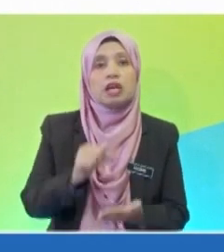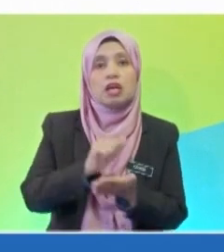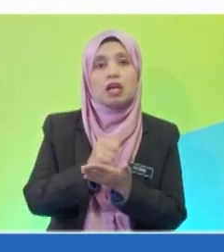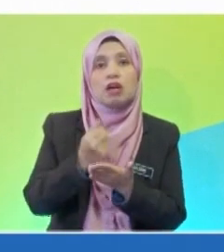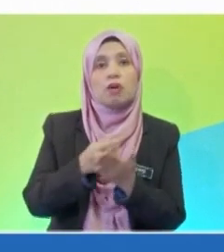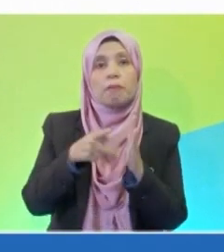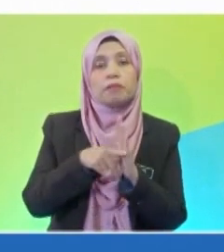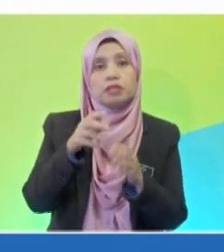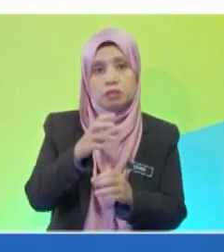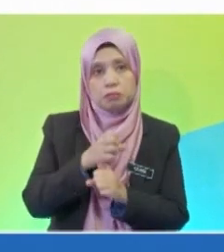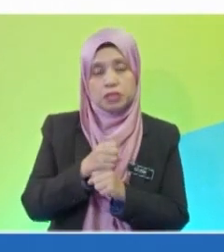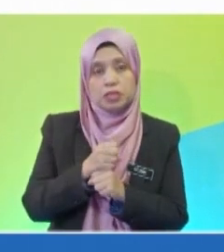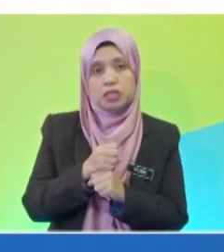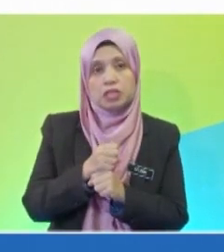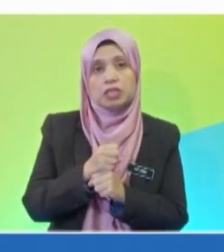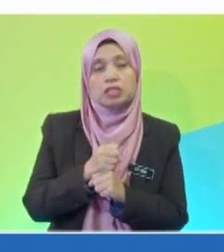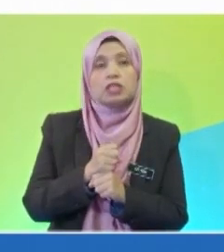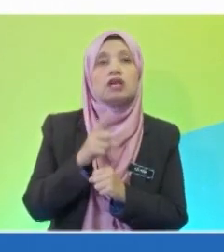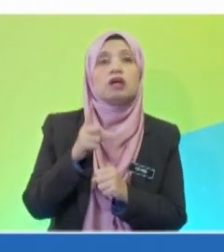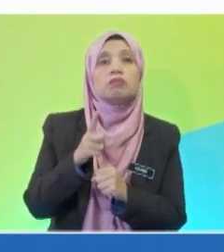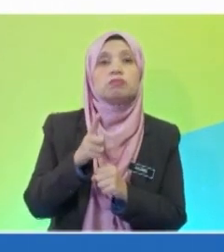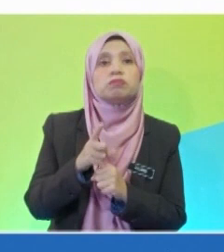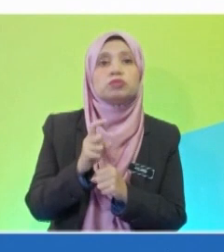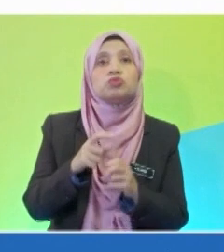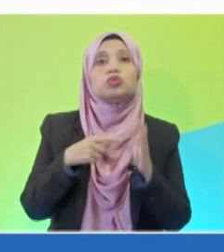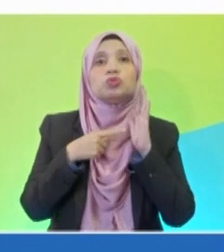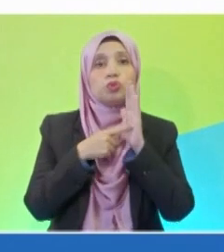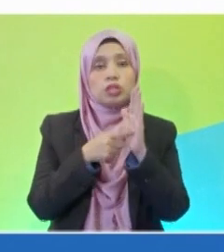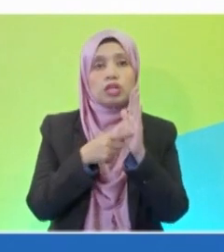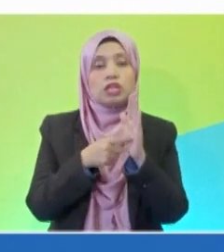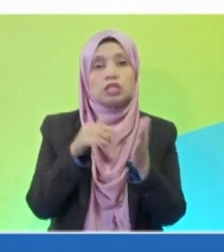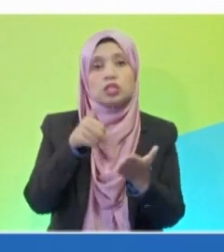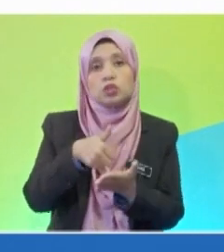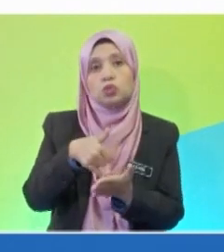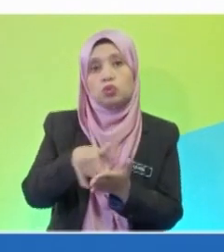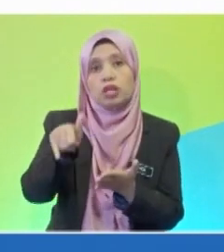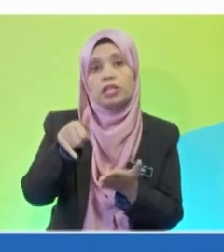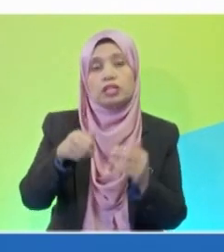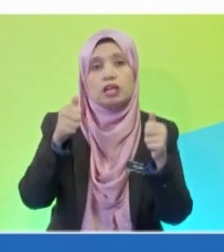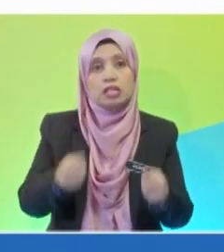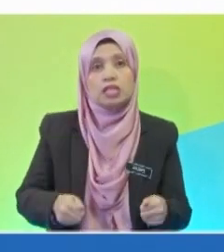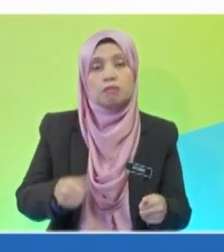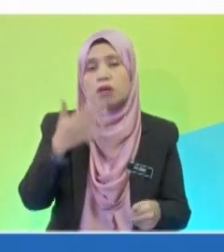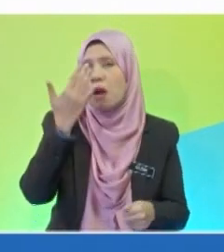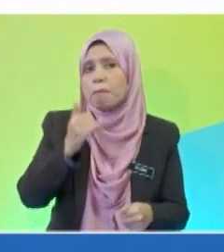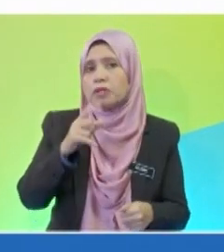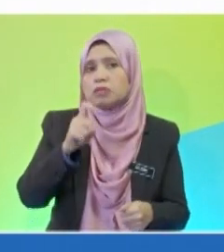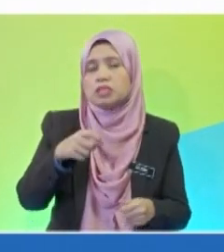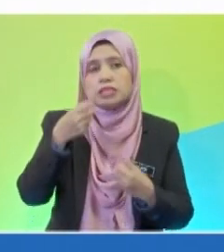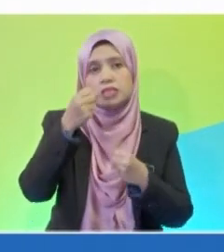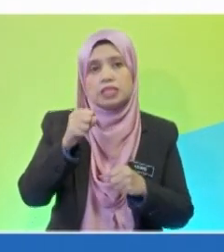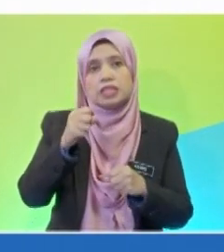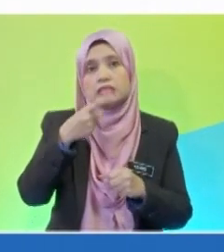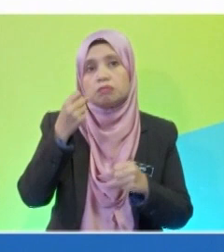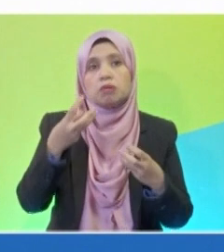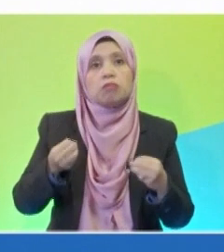dan perbelanjaan. Di sinilah awak kena tunjukkan yuran ahli itu. Kenapa awak kena sediakan yuran? Sebab kita nak letak dalam